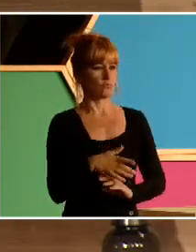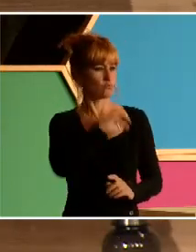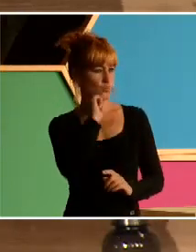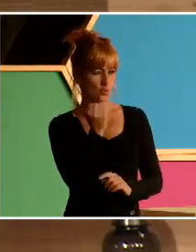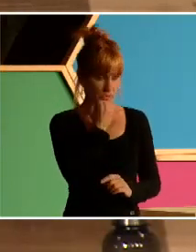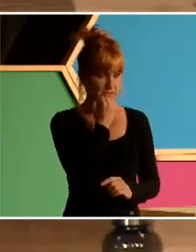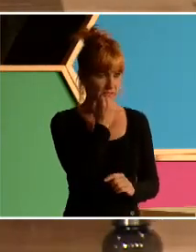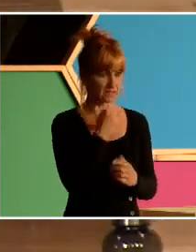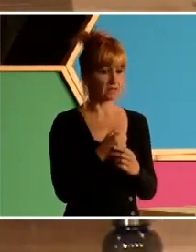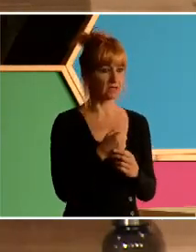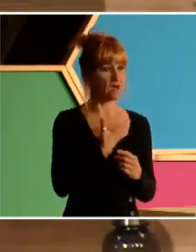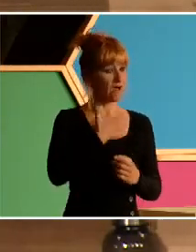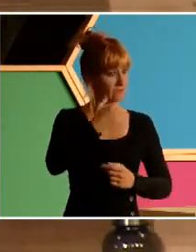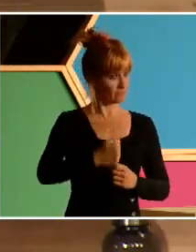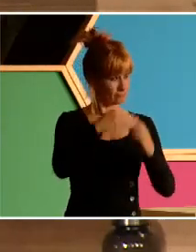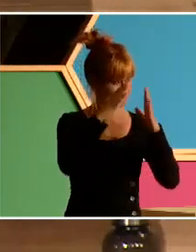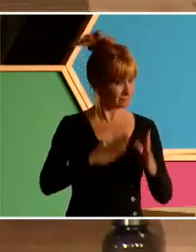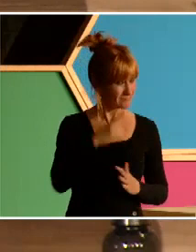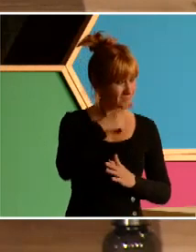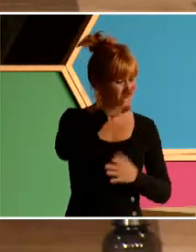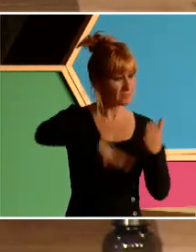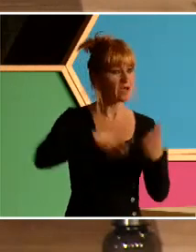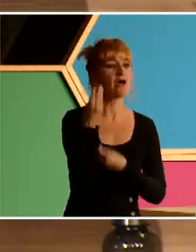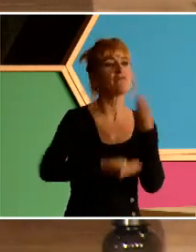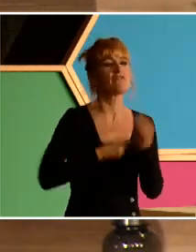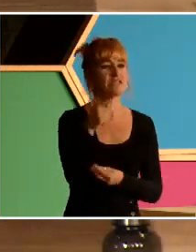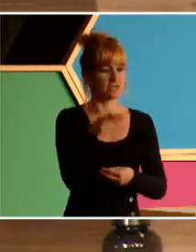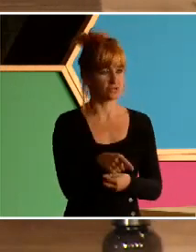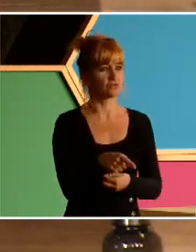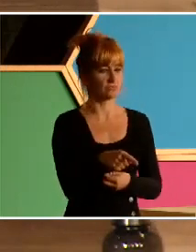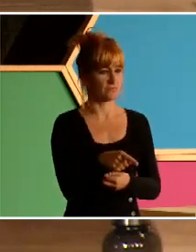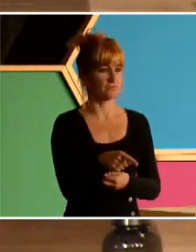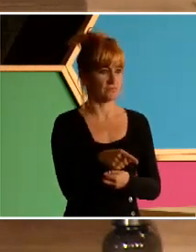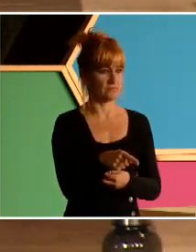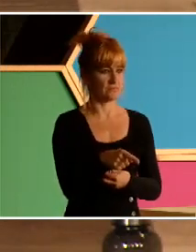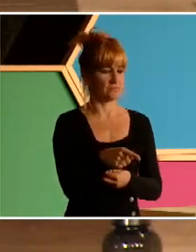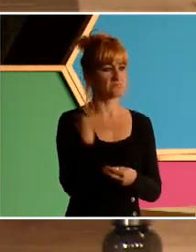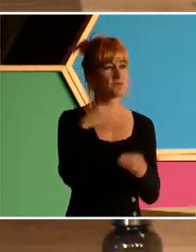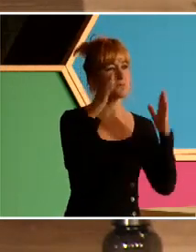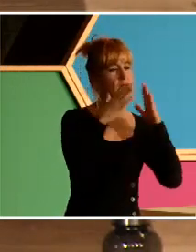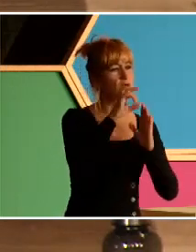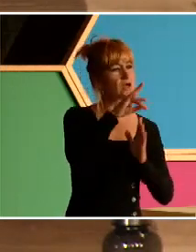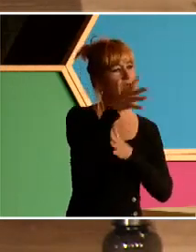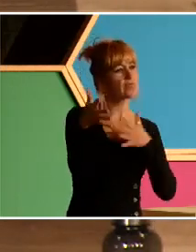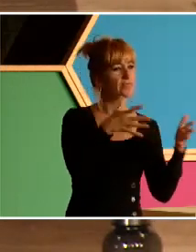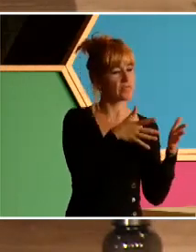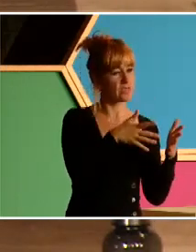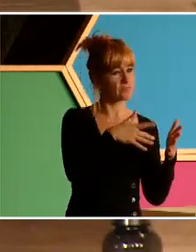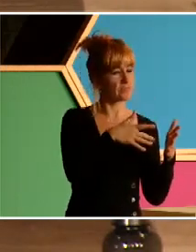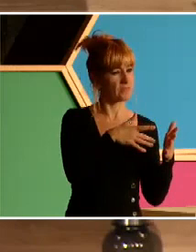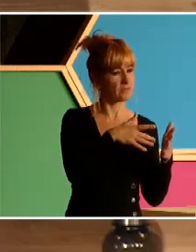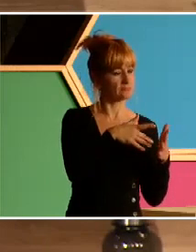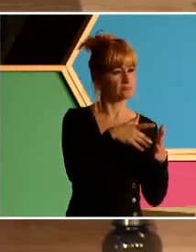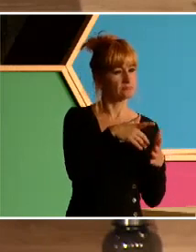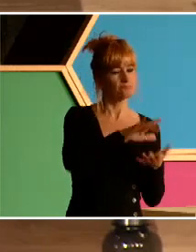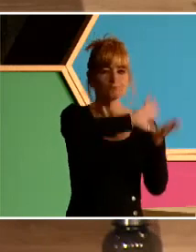fet a l'Ajuntament de Barcelona, portar amb modèstia l'esperit del 15M i de PA a les institucions. Què